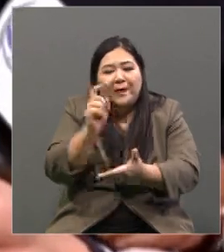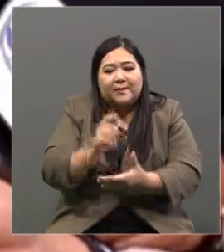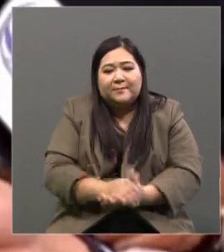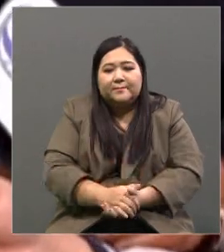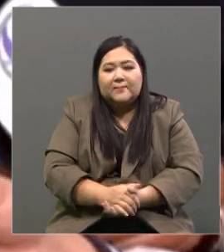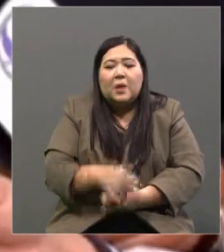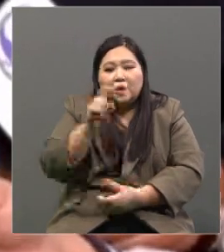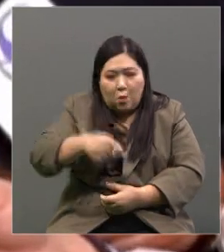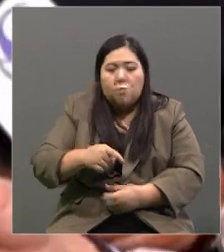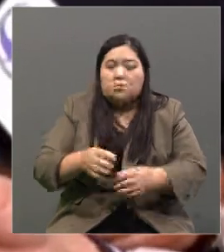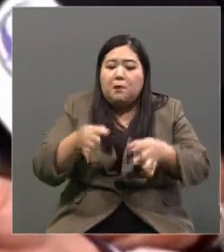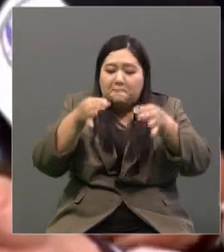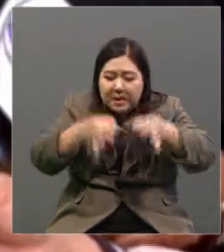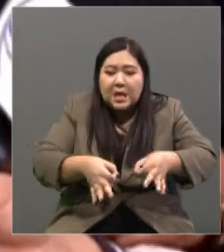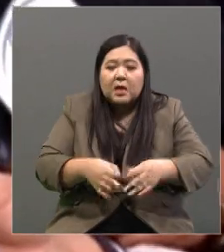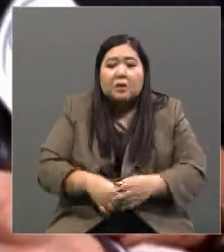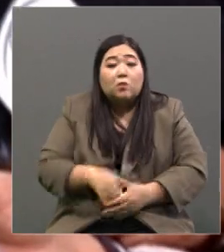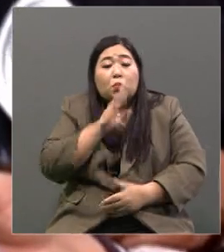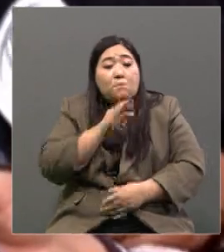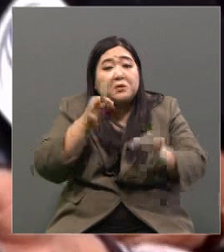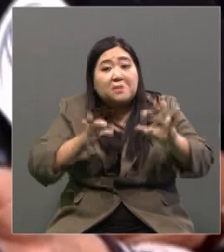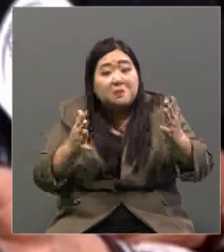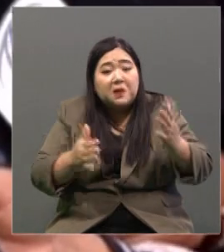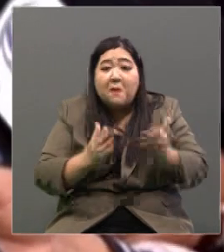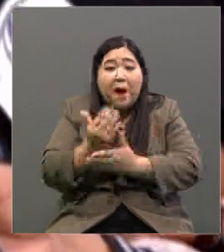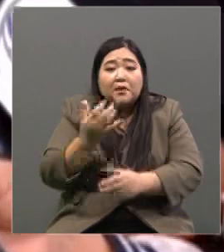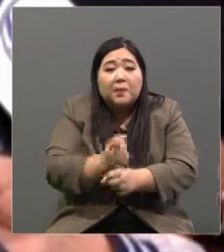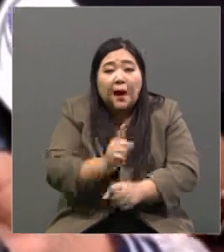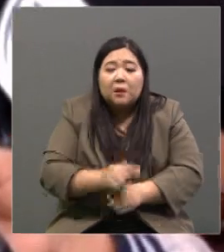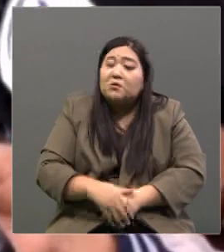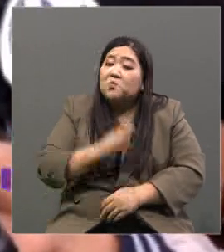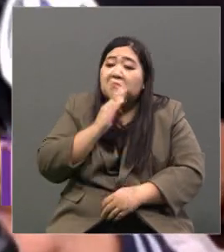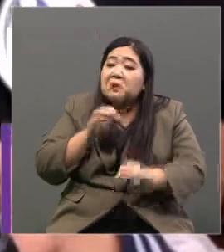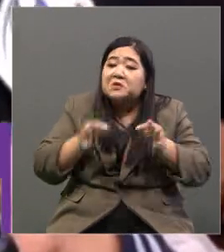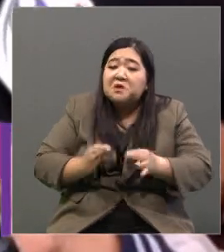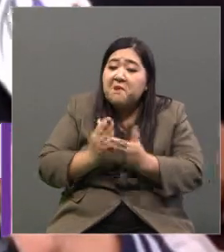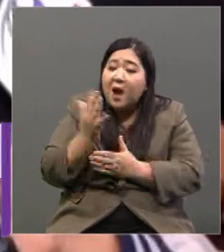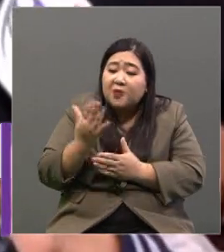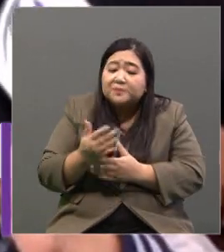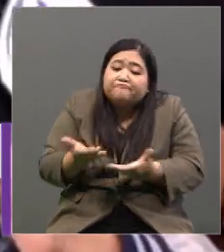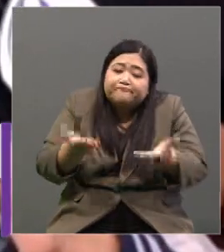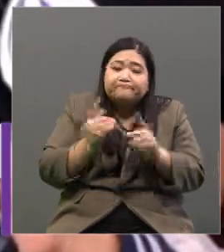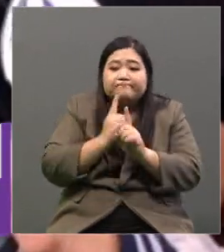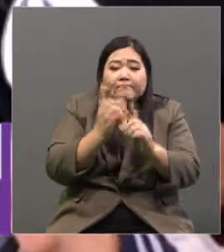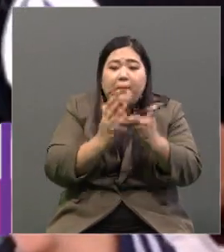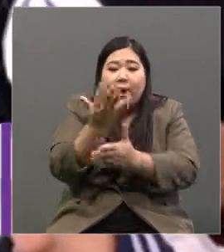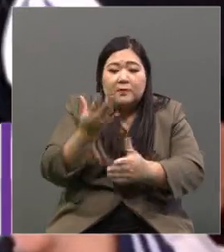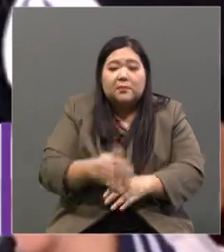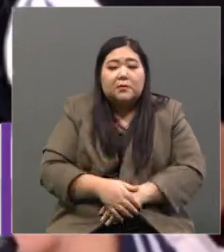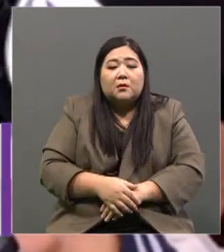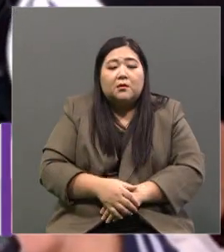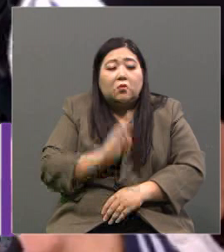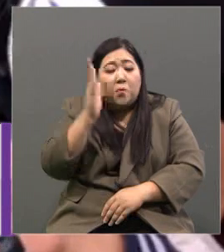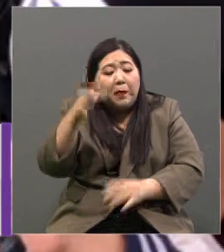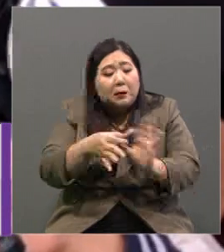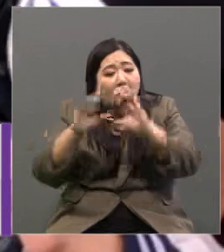ต้องลงมติครับ แล้วถ้าเกิดไม่ผ่านนะคะ ถ้าไม่ผ่านก็ไม่ผ่าน ผลที่จะตามมากับรัฐบาล ถ้าไม่ผ่านผล